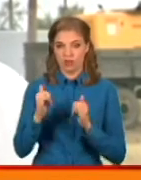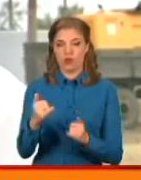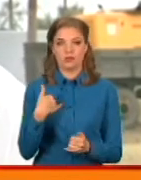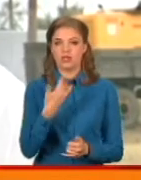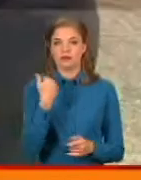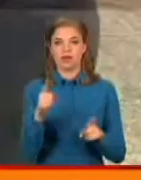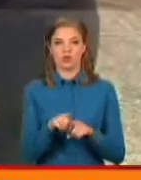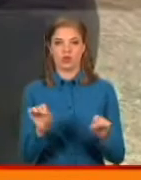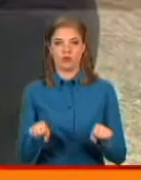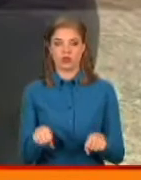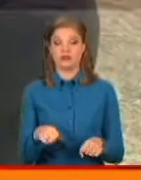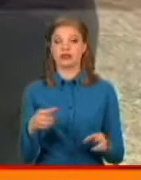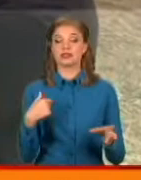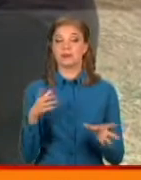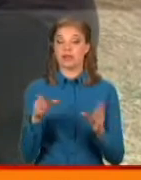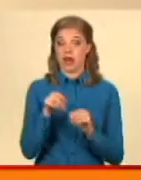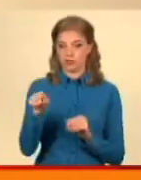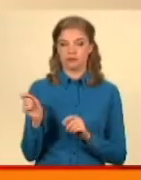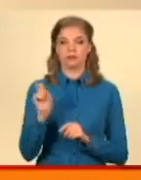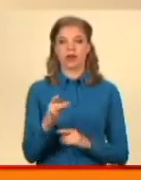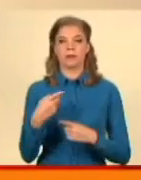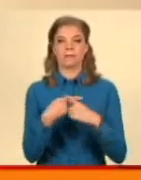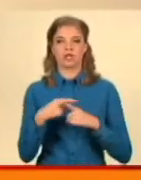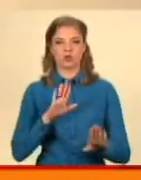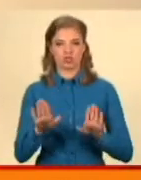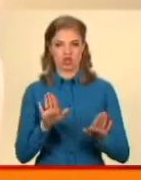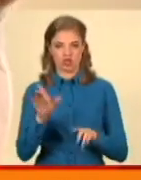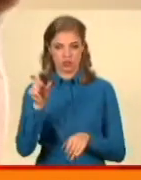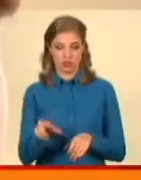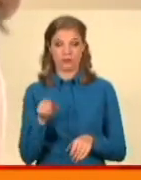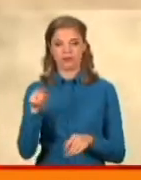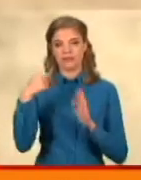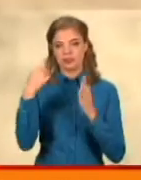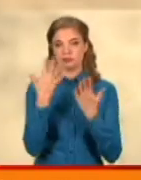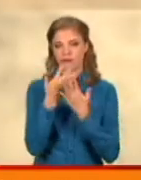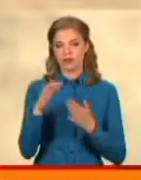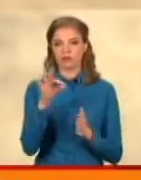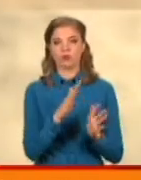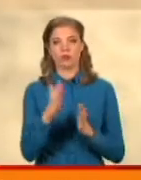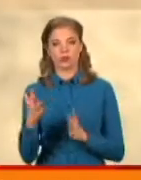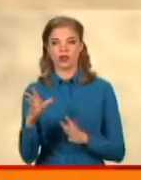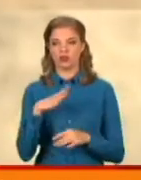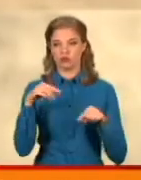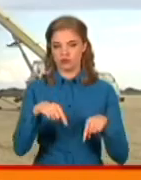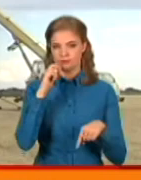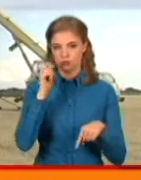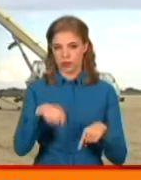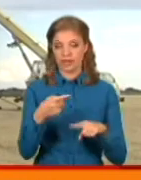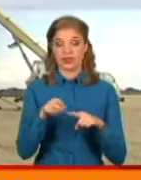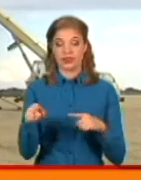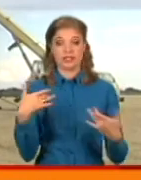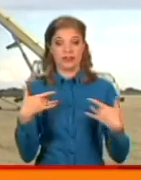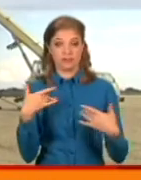маю такої можливості. Разом із Хлимнюком приїхав білоруський режисер Микола Халєзін. Він знімає фільм про події, що відбуваються в Україні. Цей